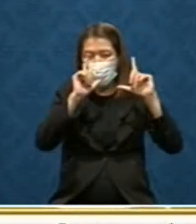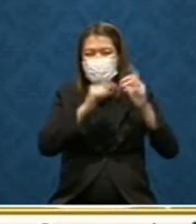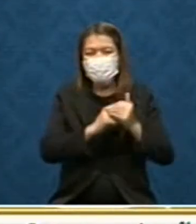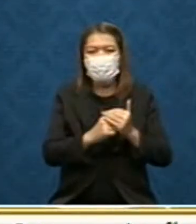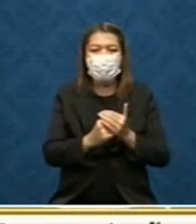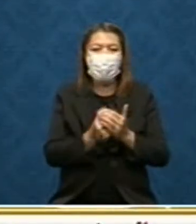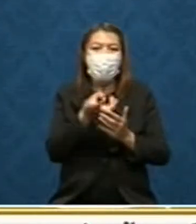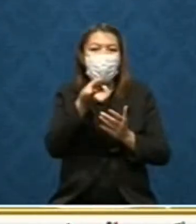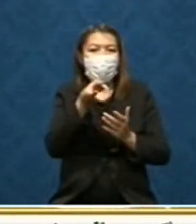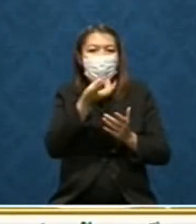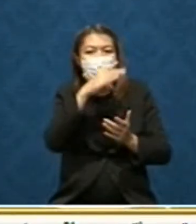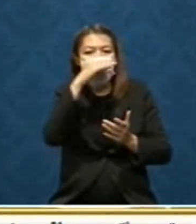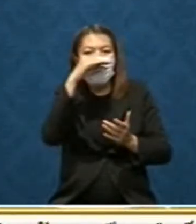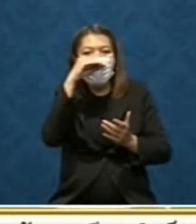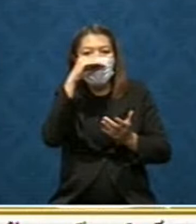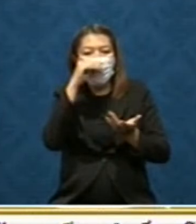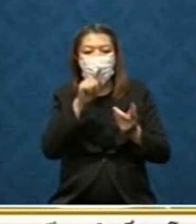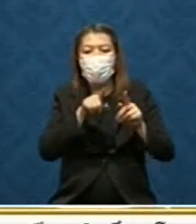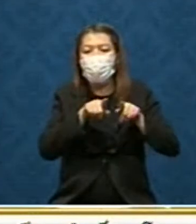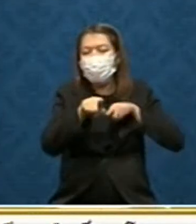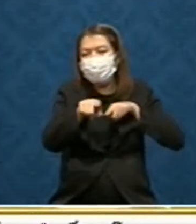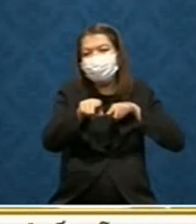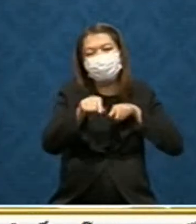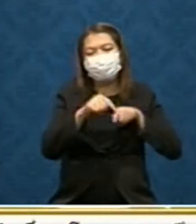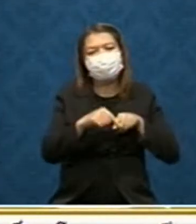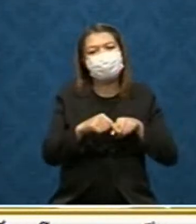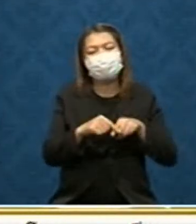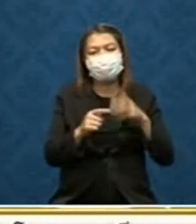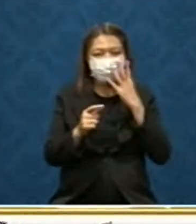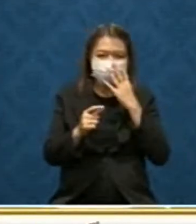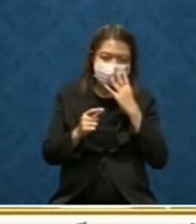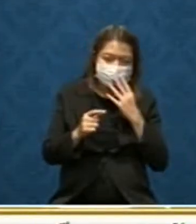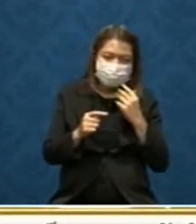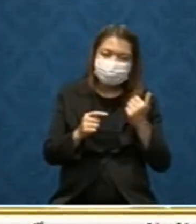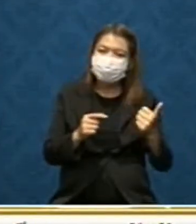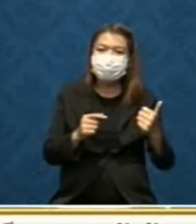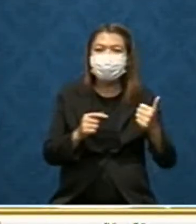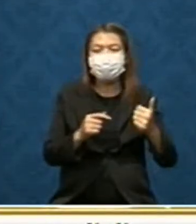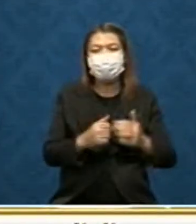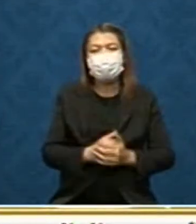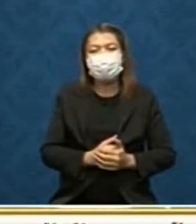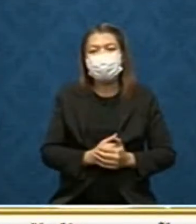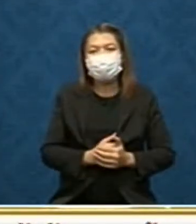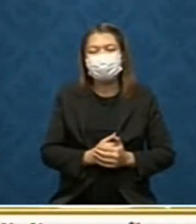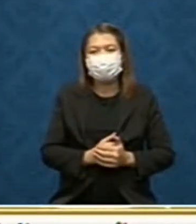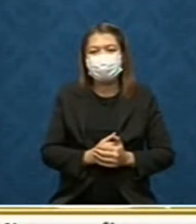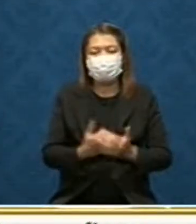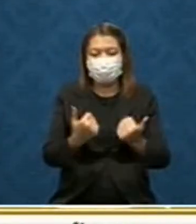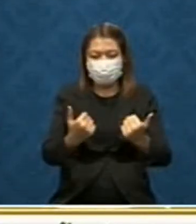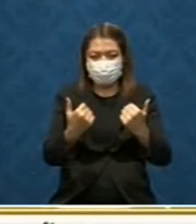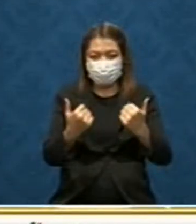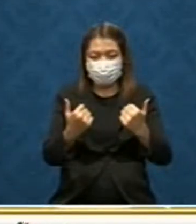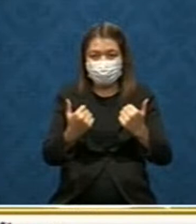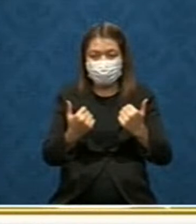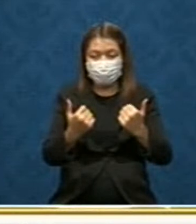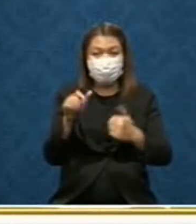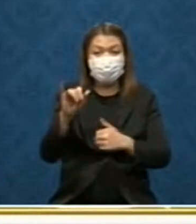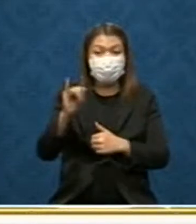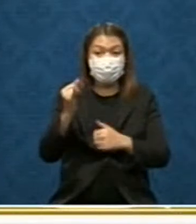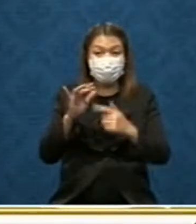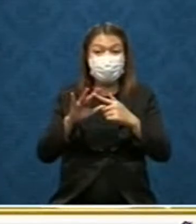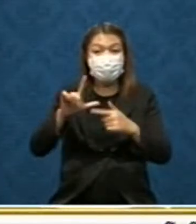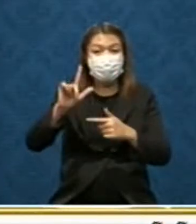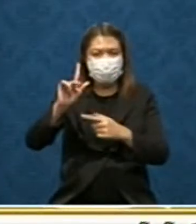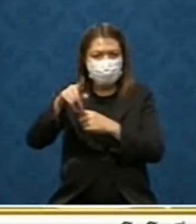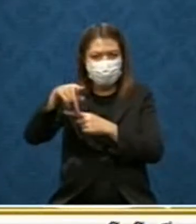ี้มาลิกายเป็สาวcknow้มคำถามต่มาก็ จุลพัธกถามักทำไมคนไทยยั